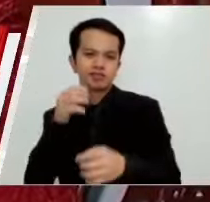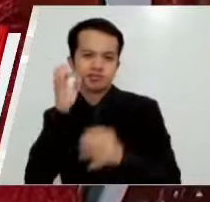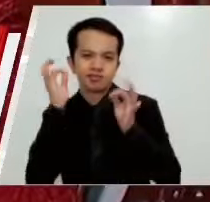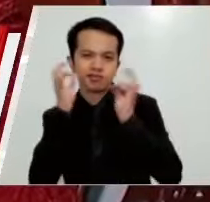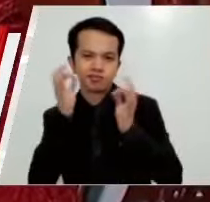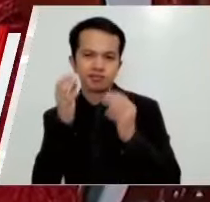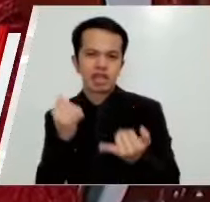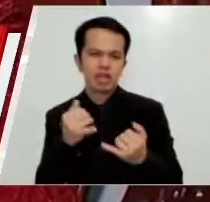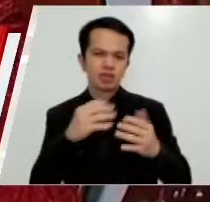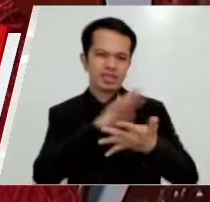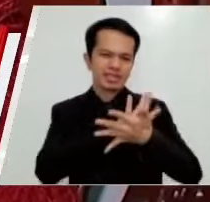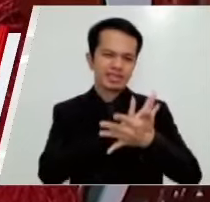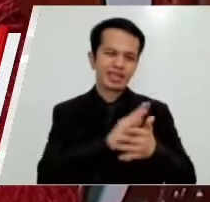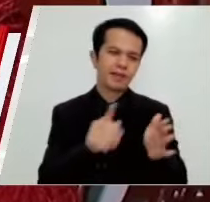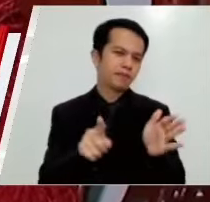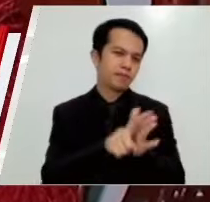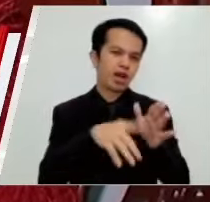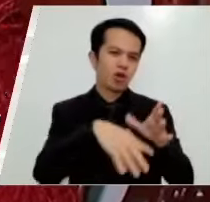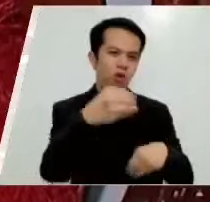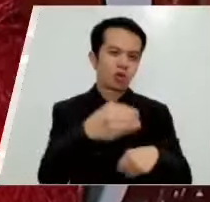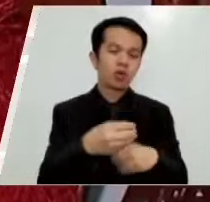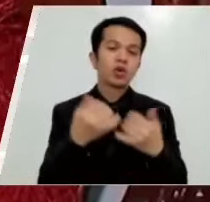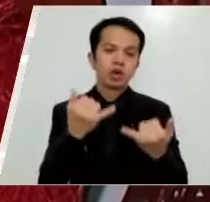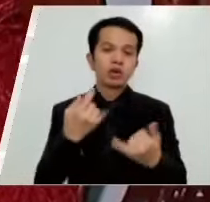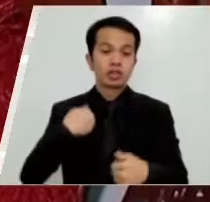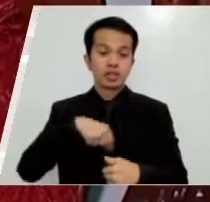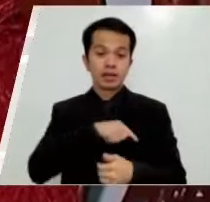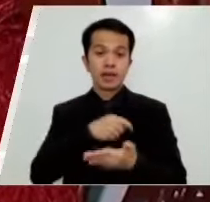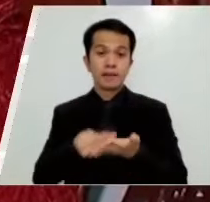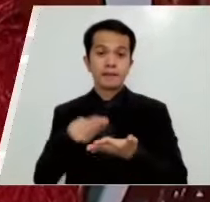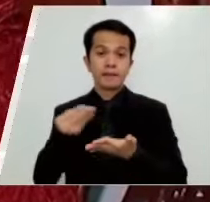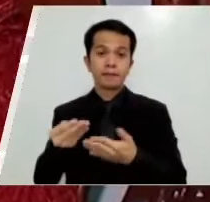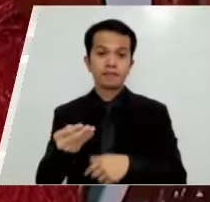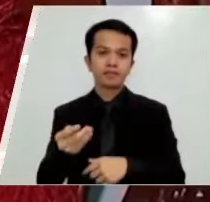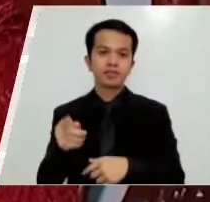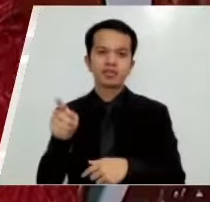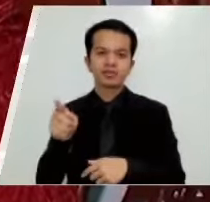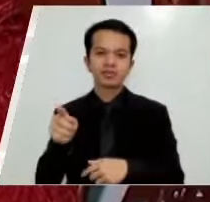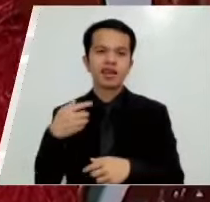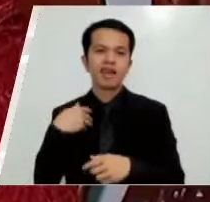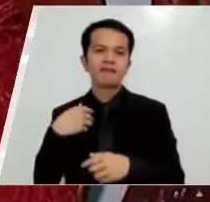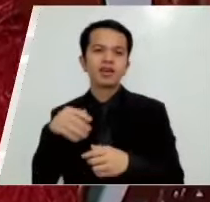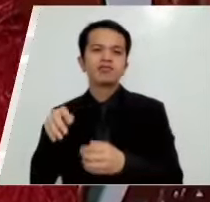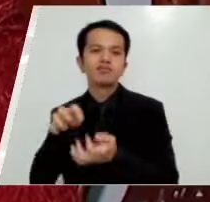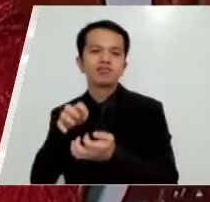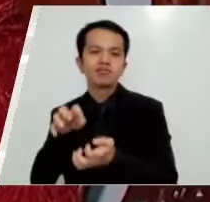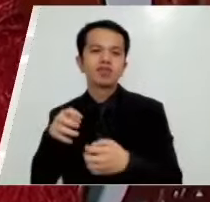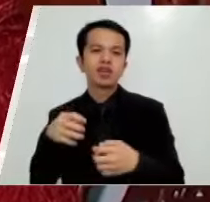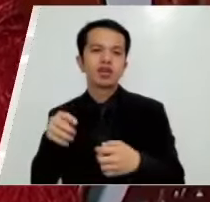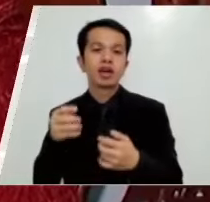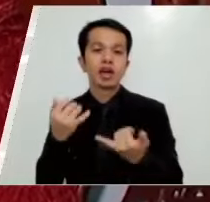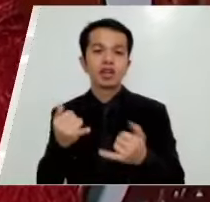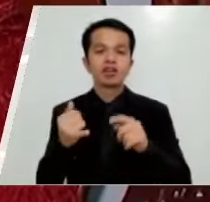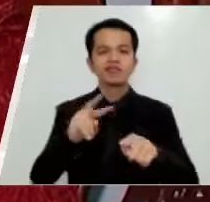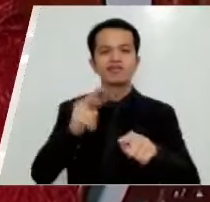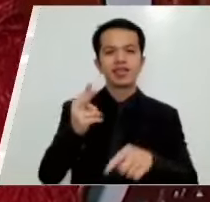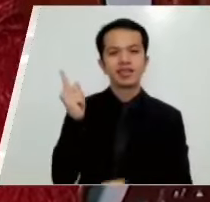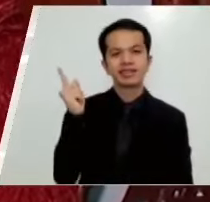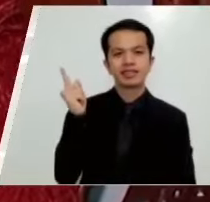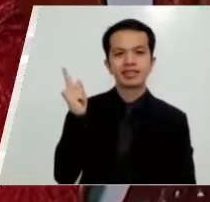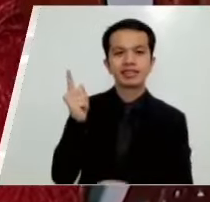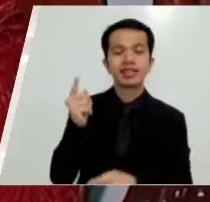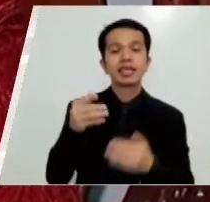lumabas. Bumili kami ng husband ko ng isang mini pincher, yung lalaki. Tapos ito, pangalawa. Ito, after 2 months, iba